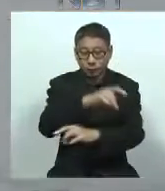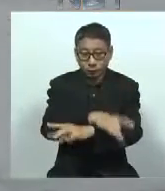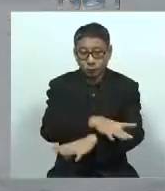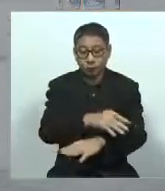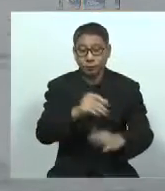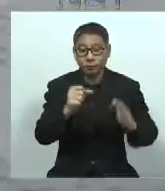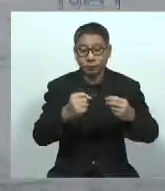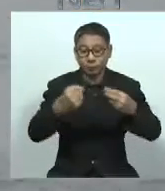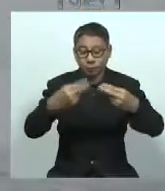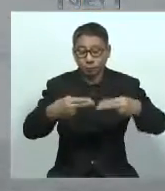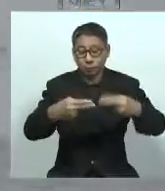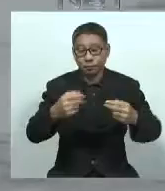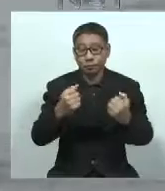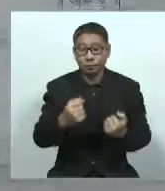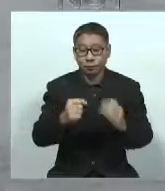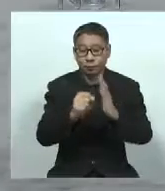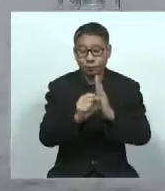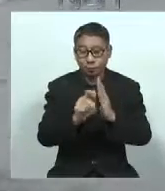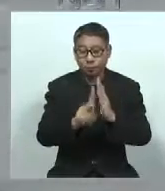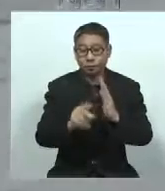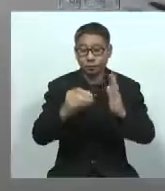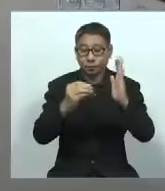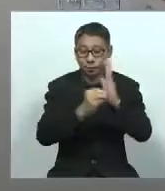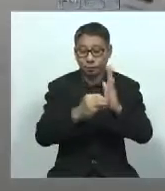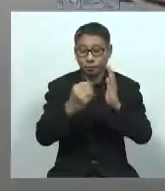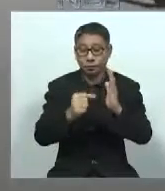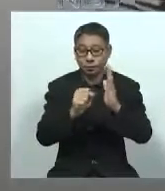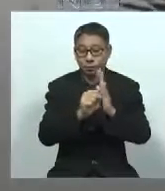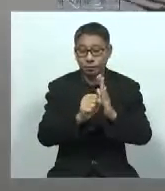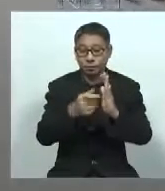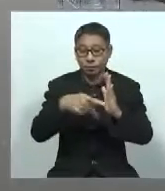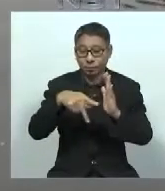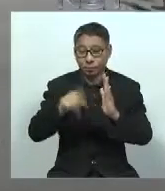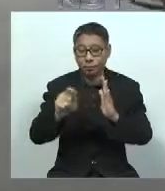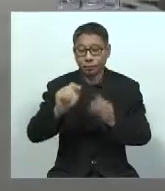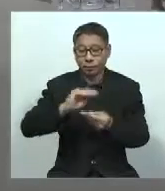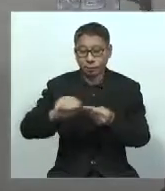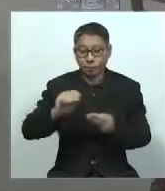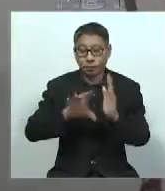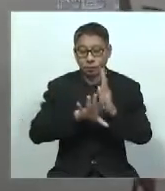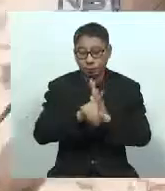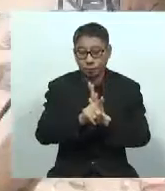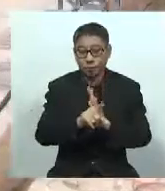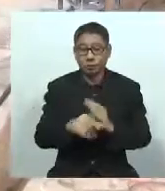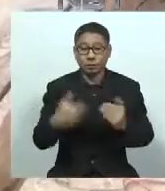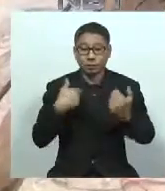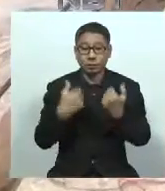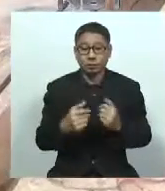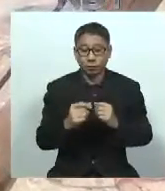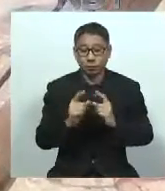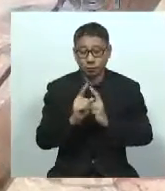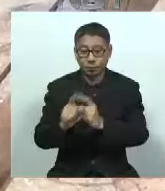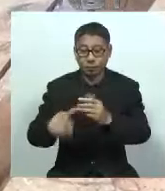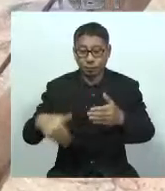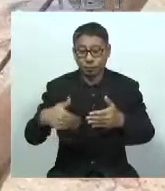รีสมุทรสงครามสมุทรสาครกรุงเทพมหานครสมุทรปราการฉะเชิงเทราและชลบุรีก็เป็นไปตามแผน